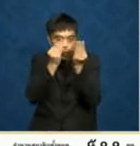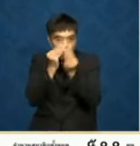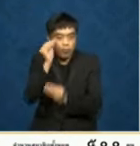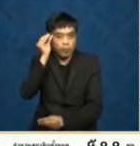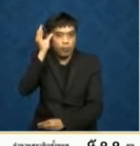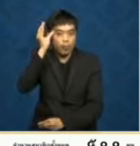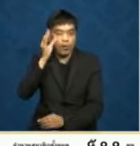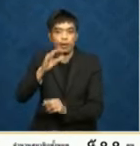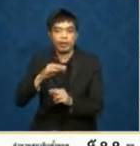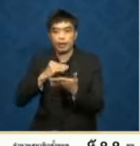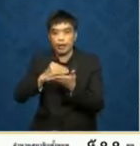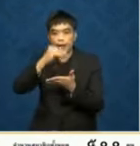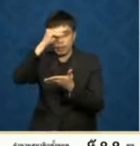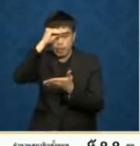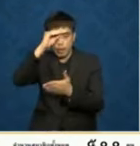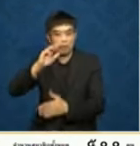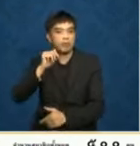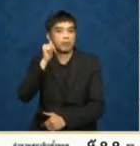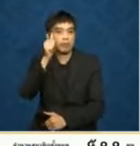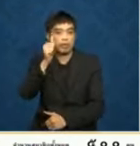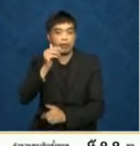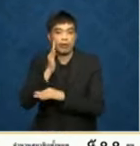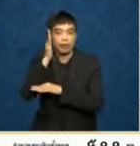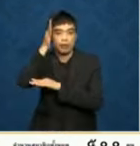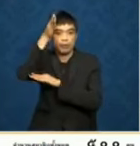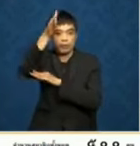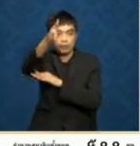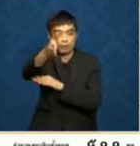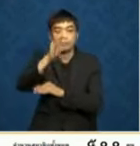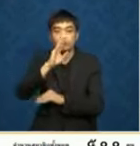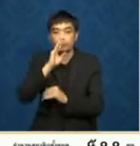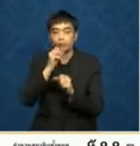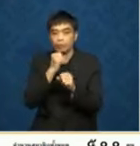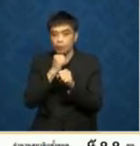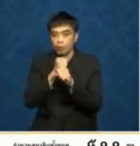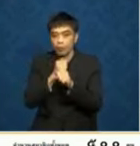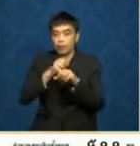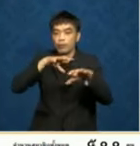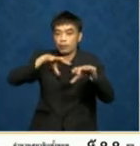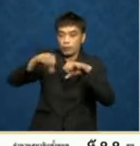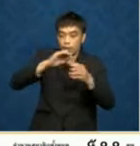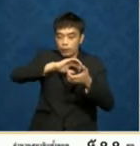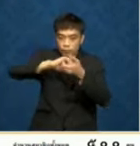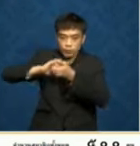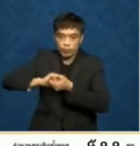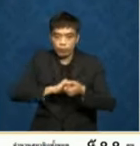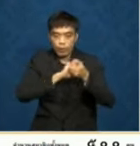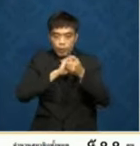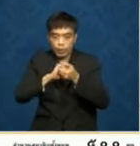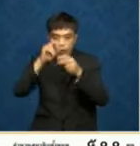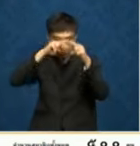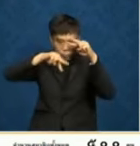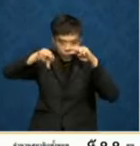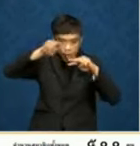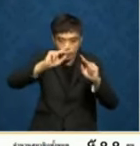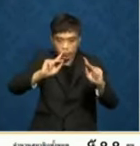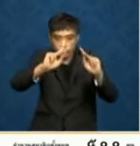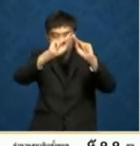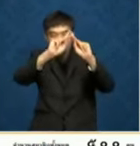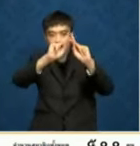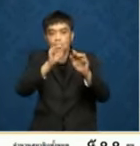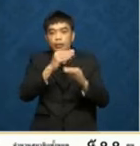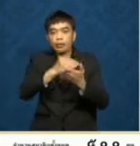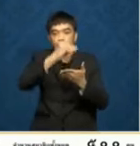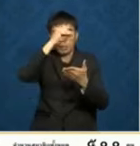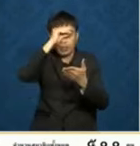คุภาพ การศึษาของชาติและเชอว ในอนาคด Winก่าย เราจะสามารถทำงานรวมกันในการ ติดตามกระทศึษาที่การเพื่